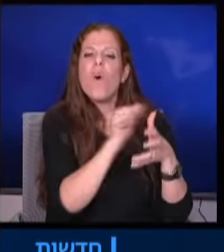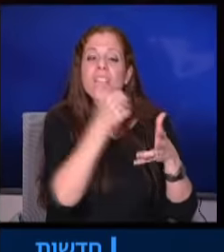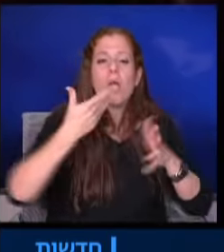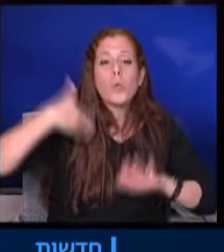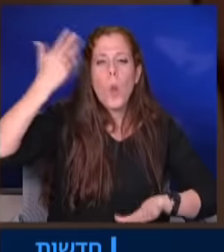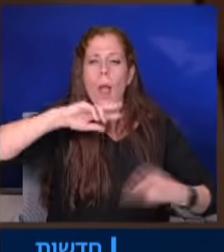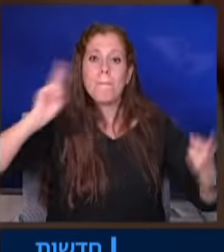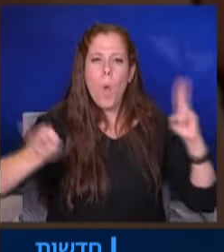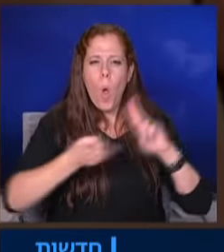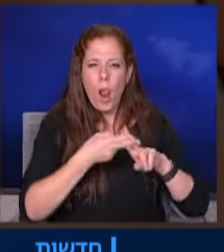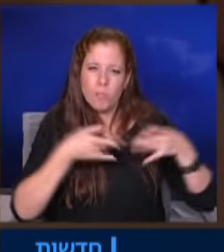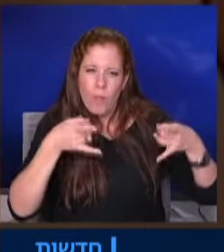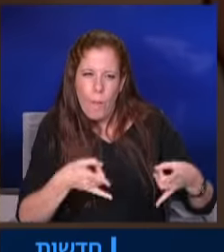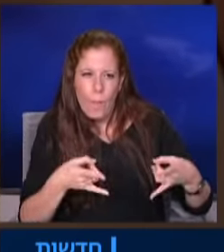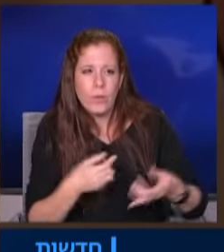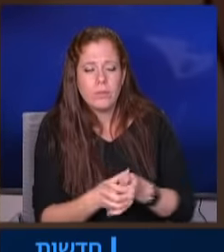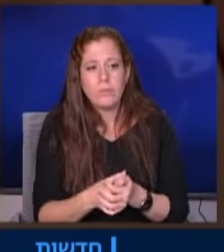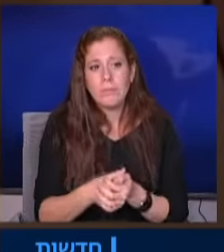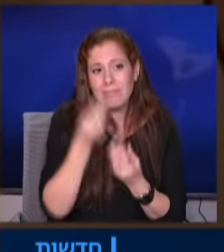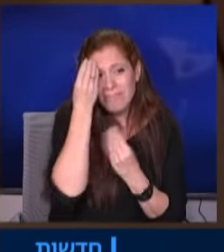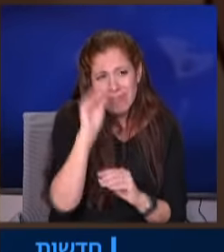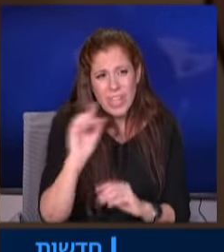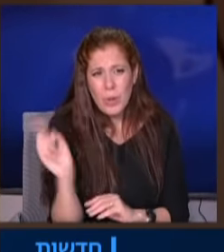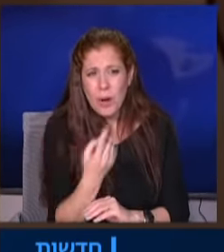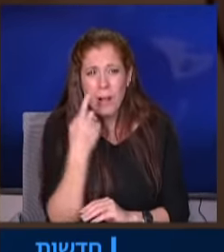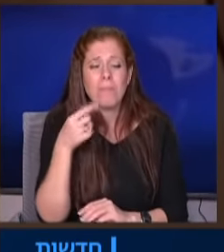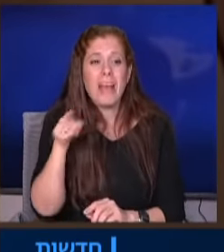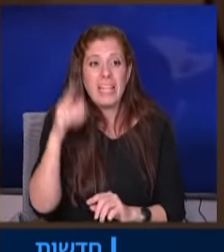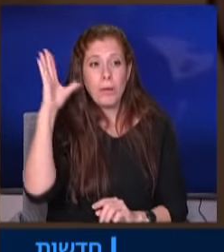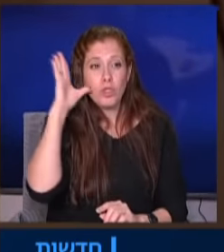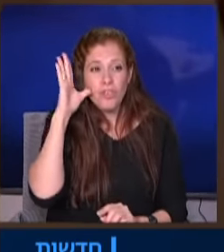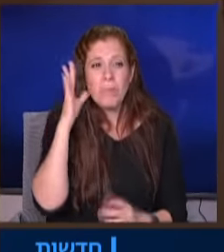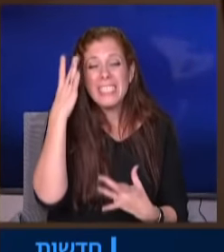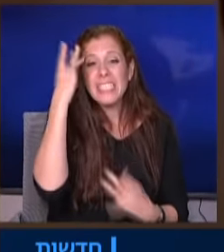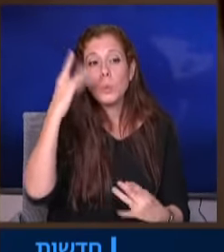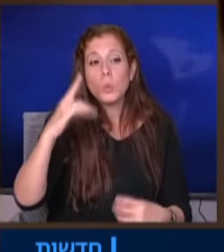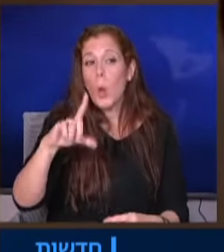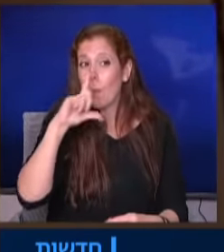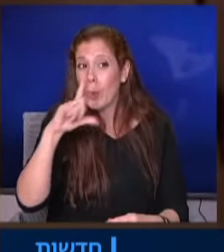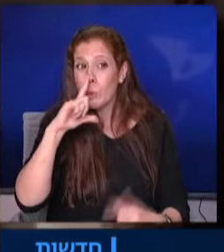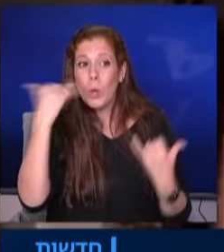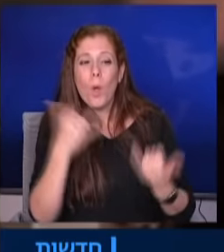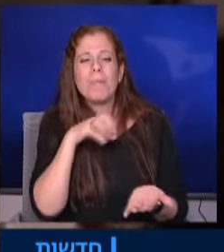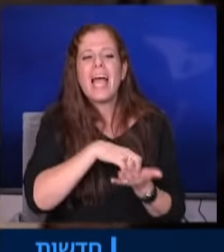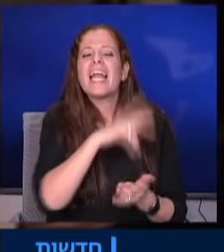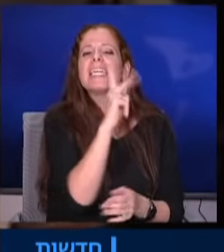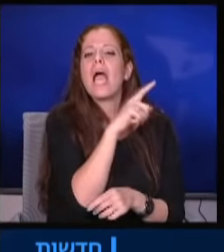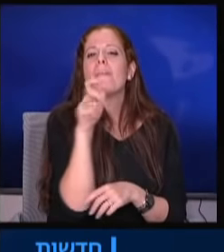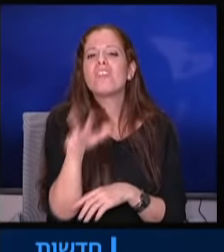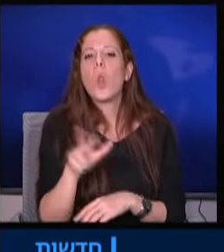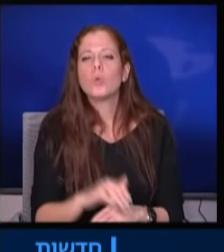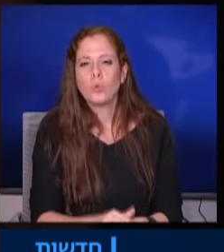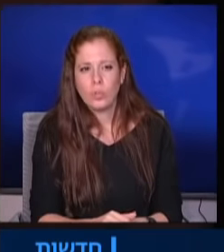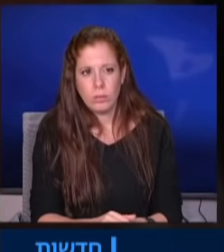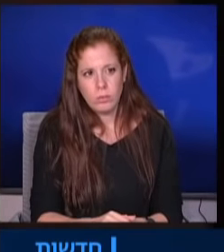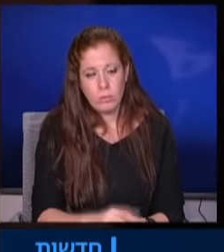מטל. Greetings everybody, this is Ash Madai from the band Malakash. You're listening to Sunday Nightmare on K103. אבל